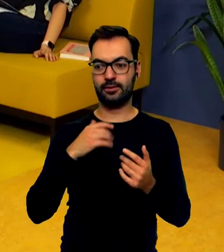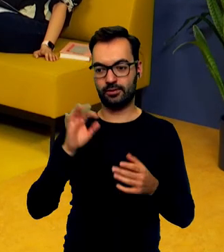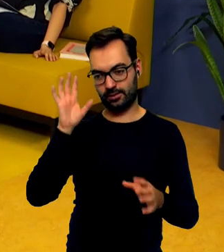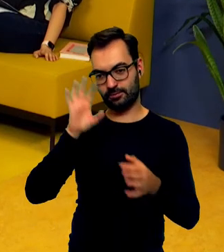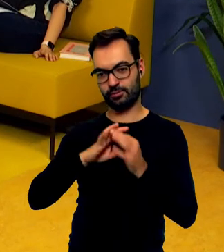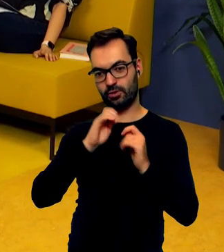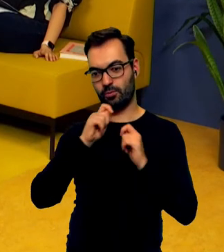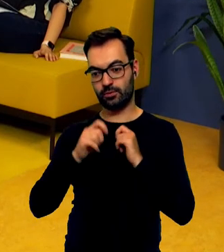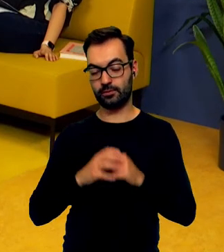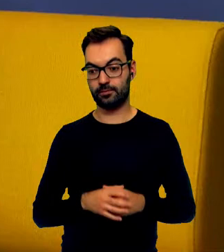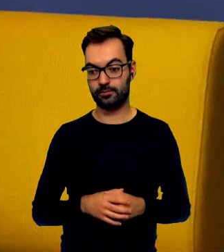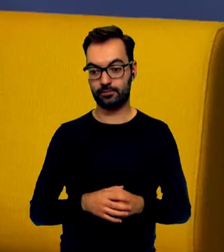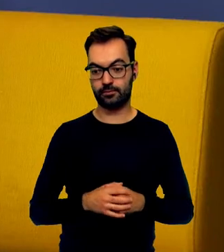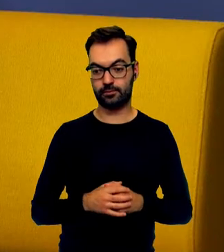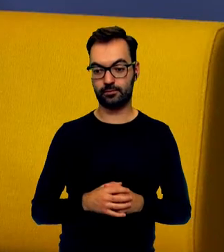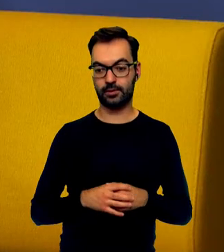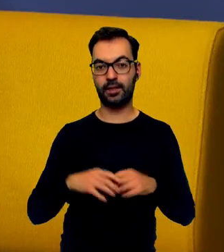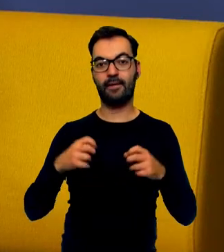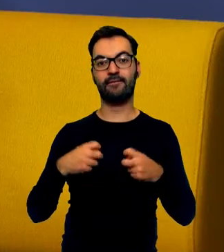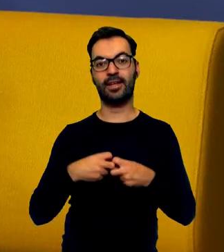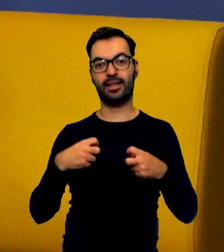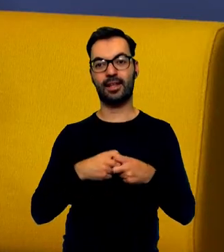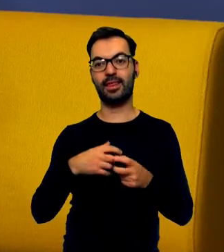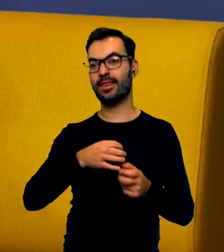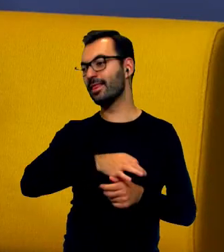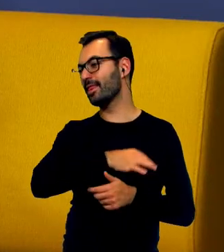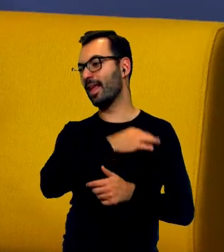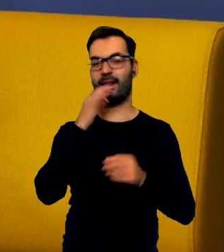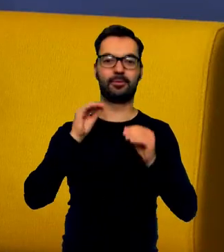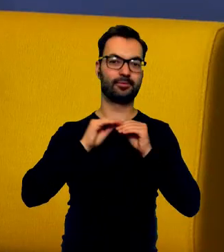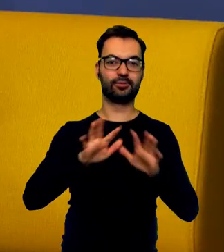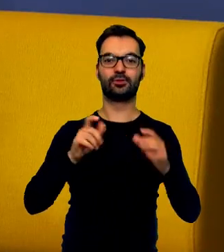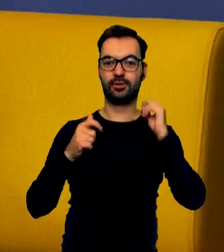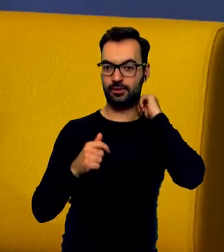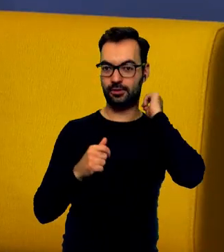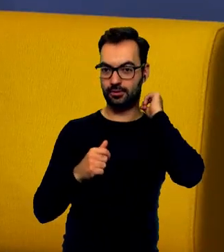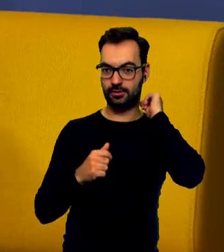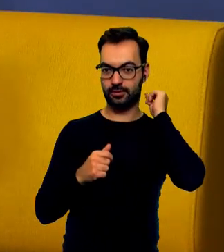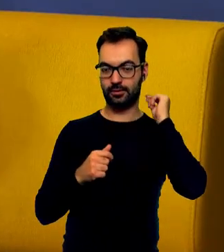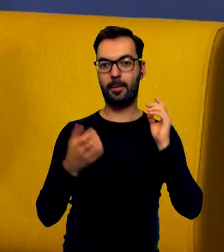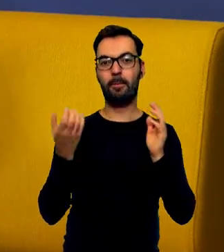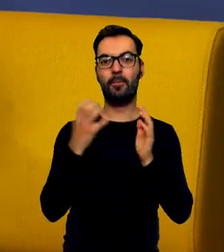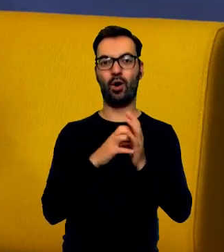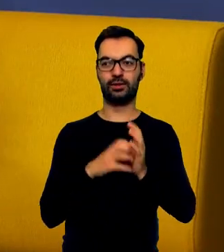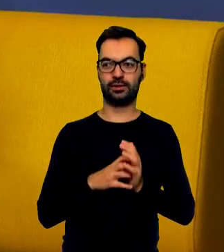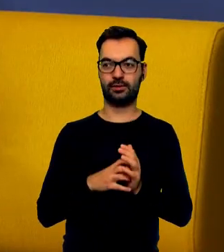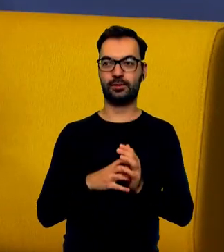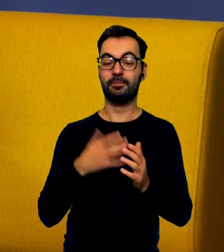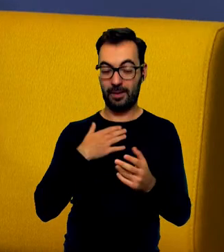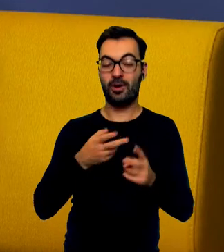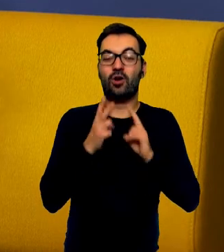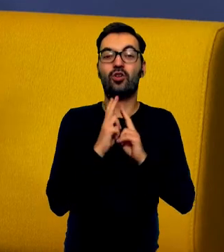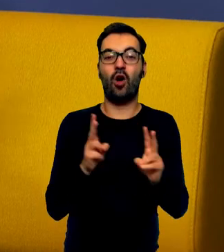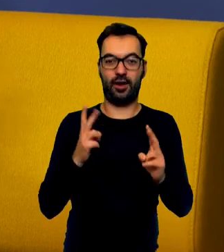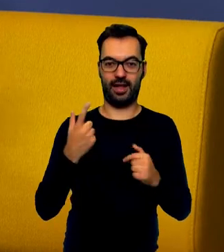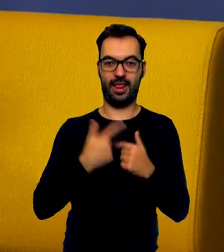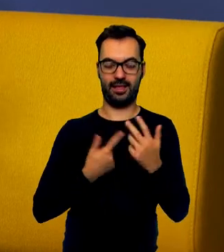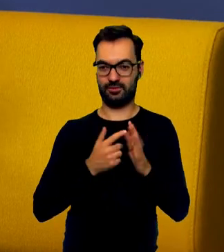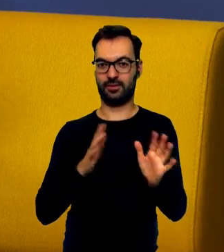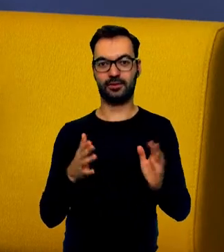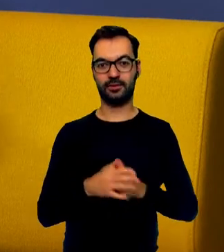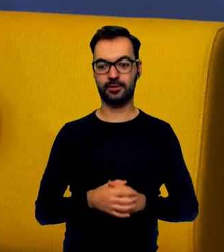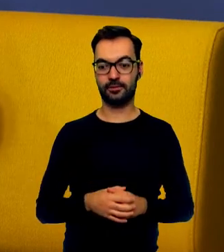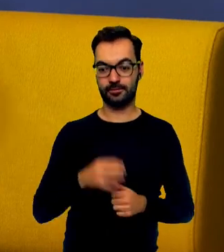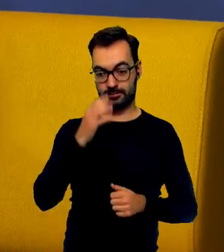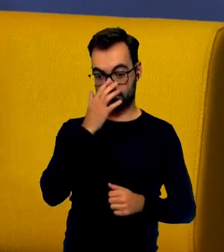do nich odwołuję, że w sieci najlepiej rozchodzą się posty, i to jest na twardych liczbach w mediach